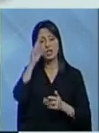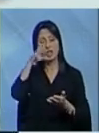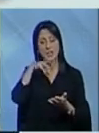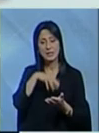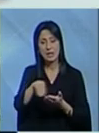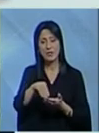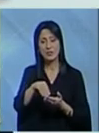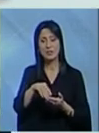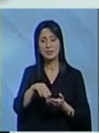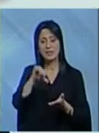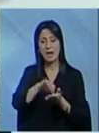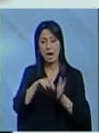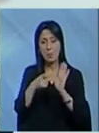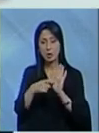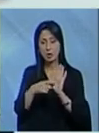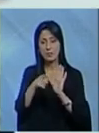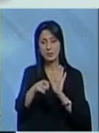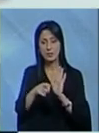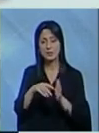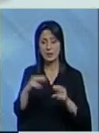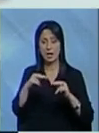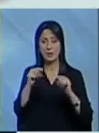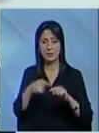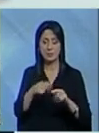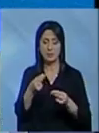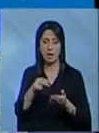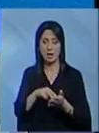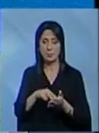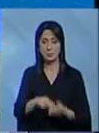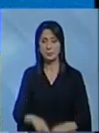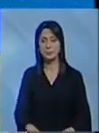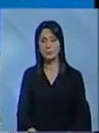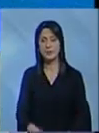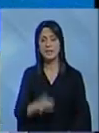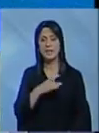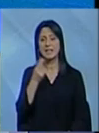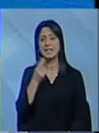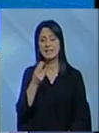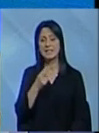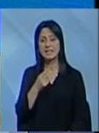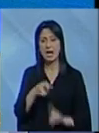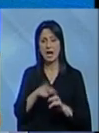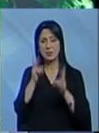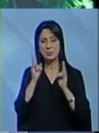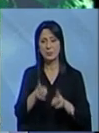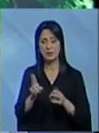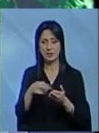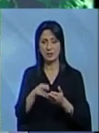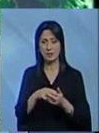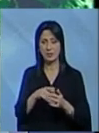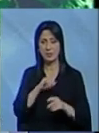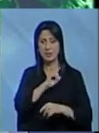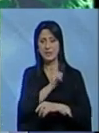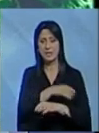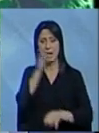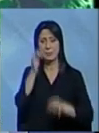შესწავლის და წარმოადგენის შემდეგ კომისია დაამტკიცებს ამ ტარიფებს. თეთრი წყაროში სტიქიისგან მიყენებულ ზარალს ითვლიან მუსულმა